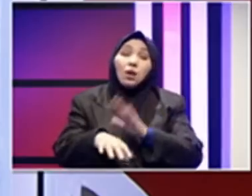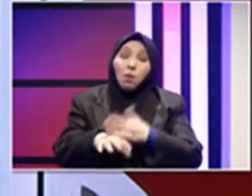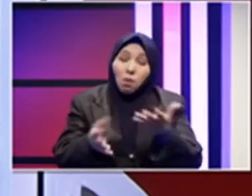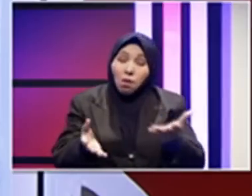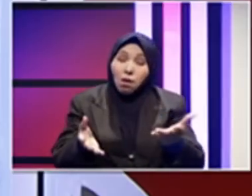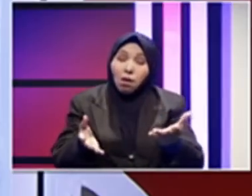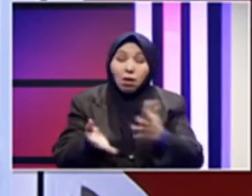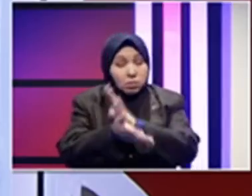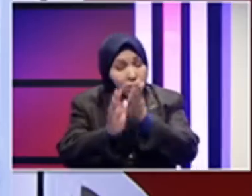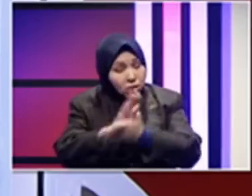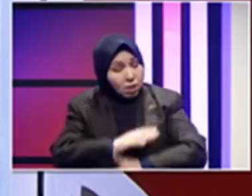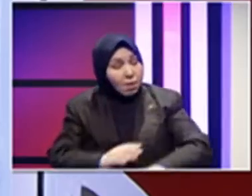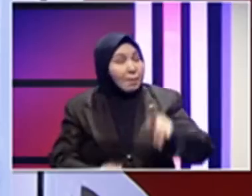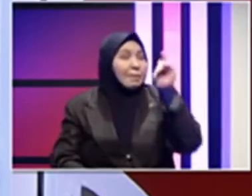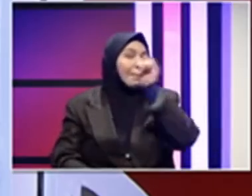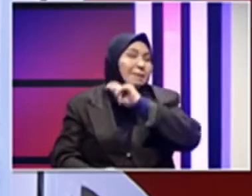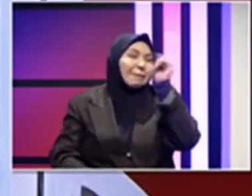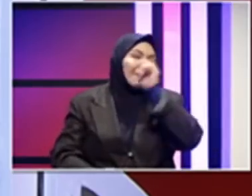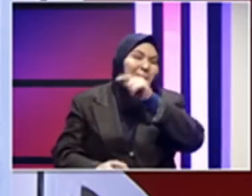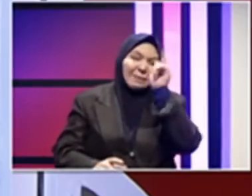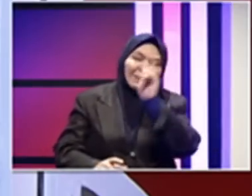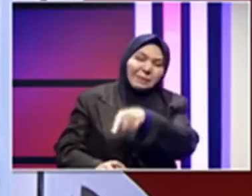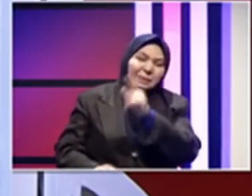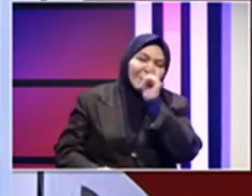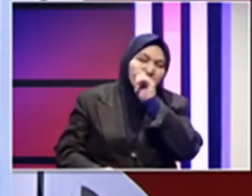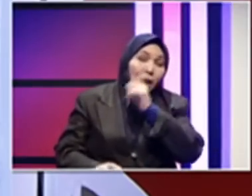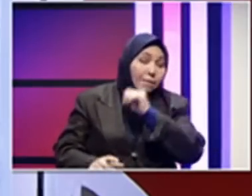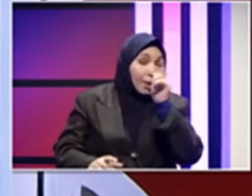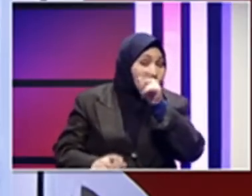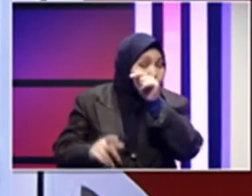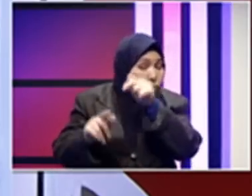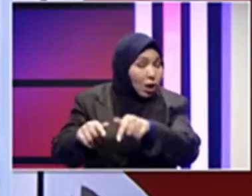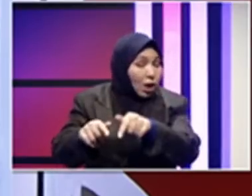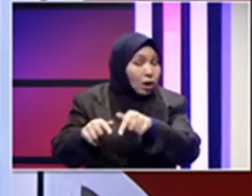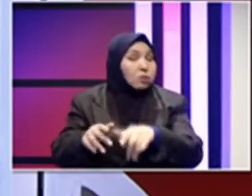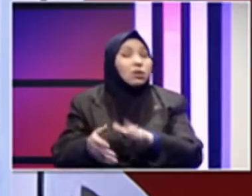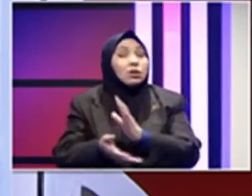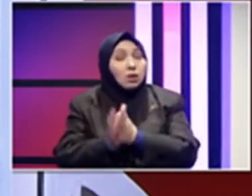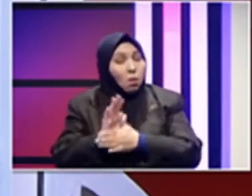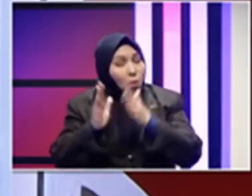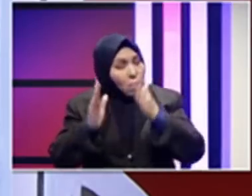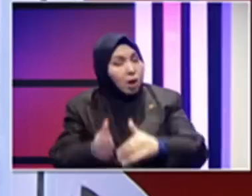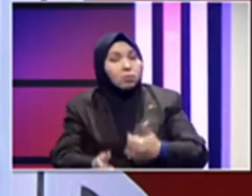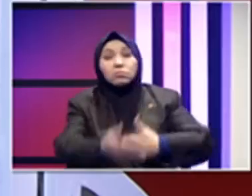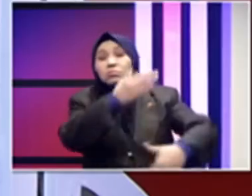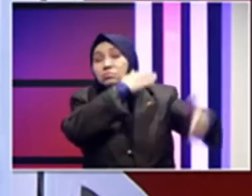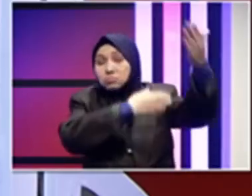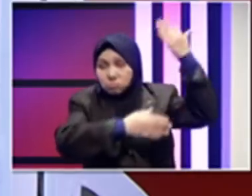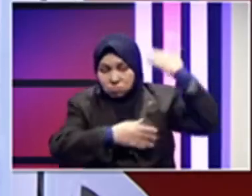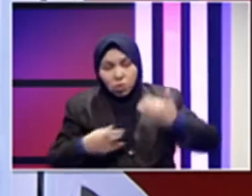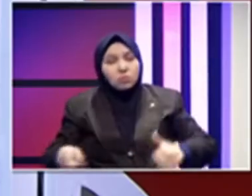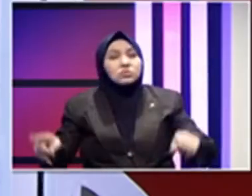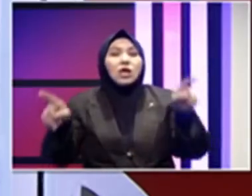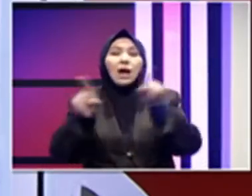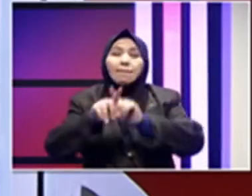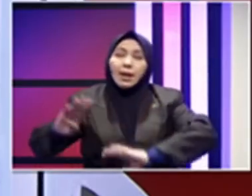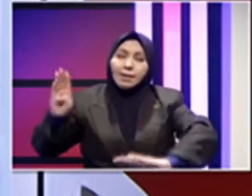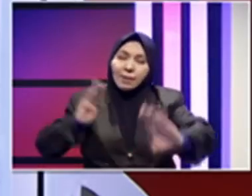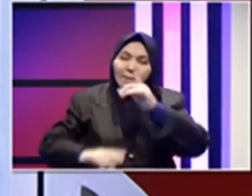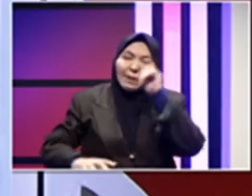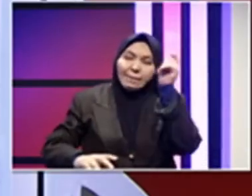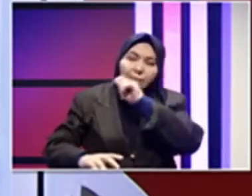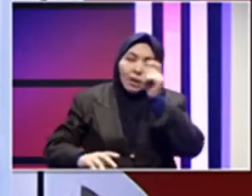kata, mereka mendustakan, wa in yukadzibuk, jika mereka mendustakan kamu, sebenarnya orang-orang sebelum ini pun pernah mendustakan,